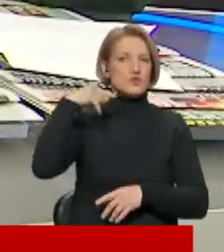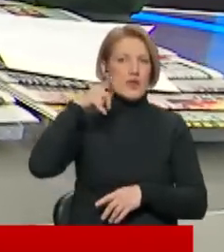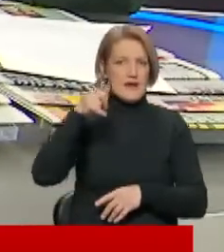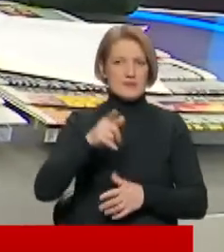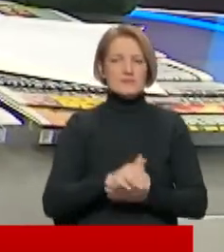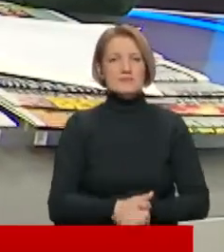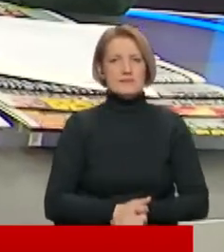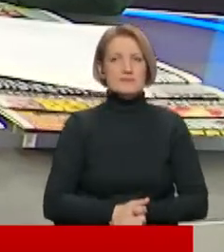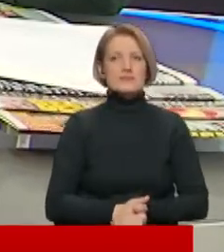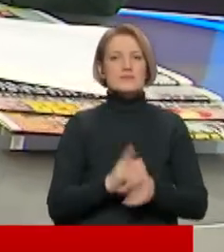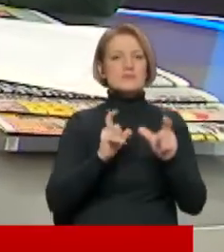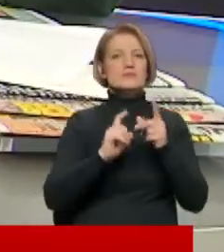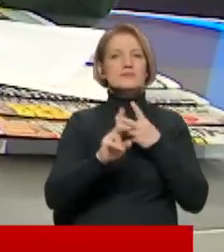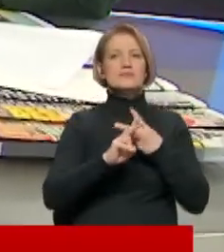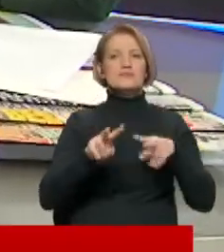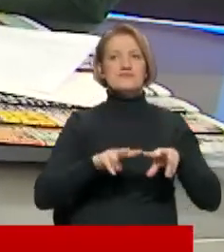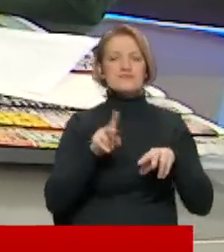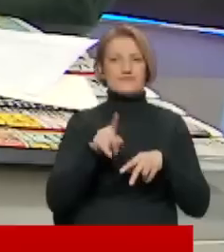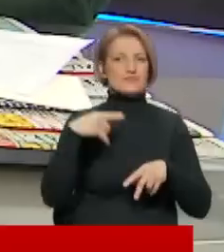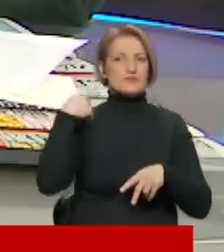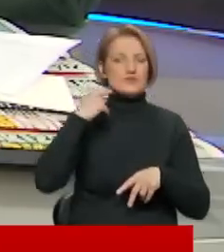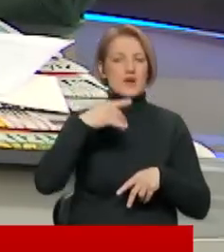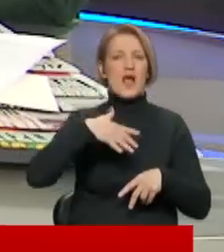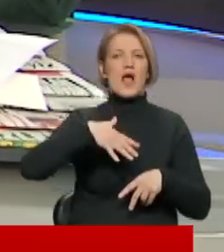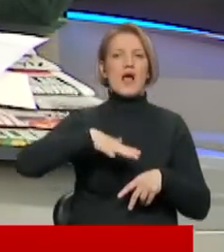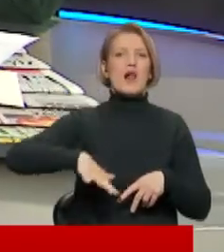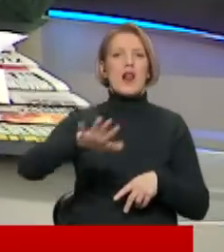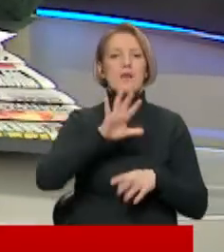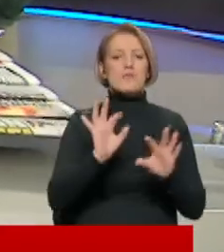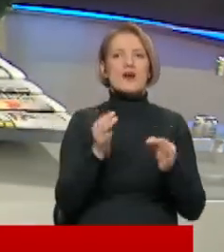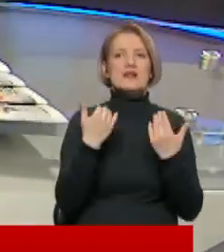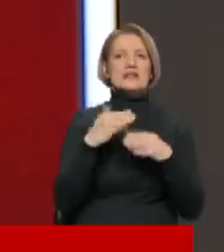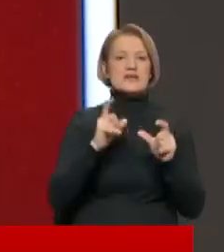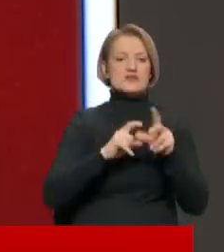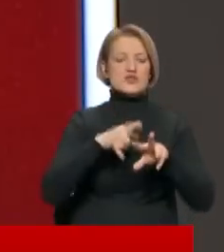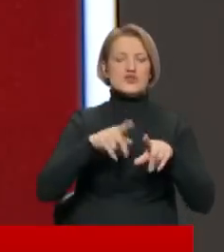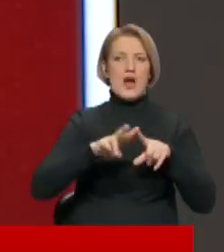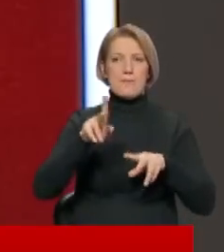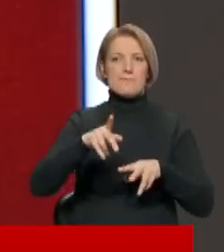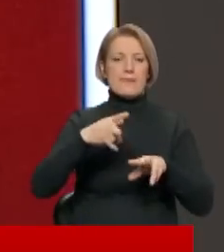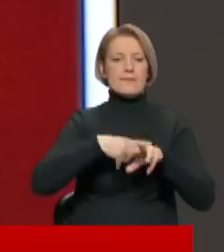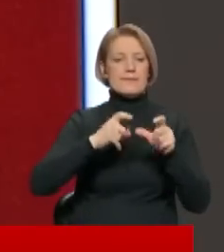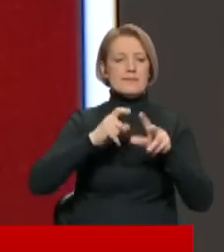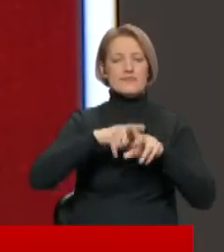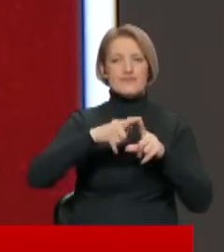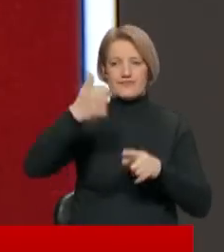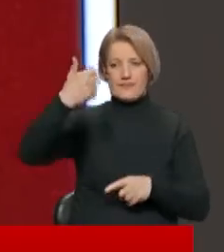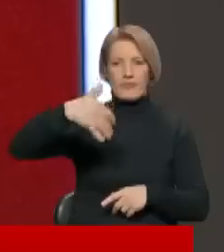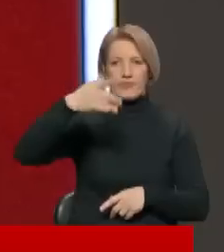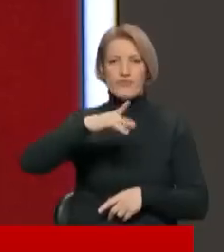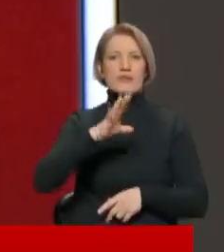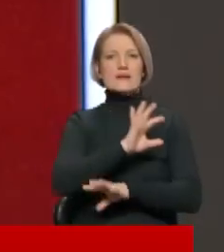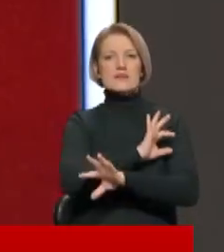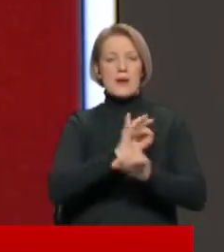görüntüler ama hep söylemek lazım Suriye'nin tüm kentleri bu durumda değil şamı hep Esad rejimi ayrı tutup Yani tamamen